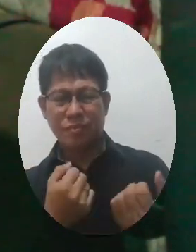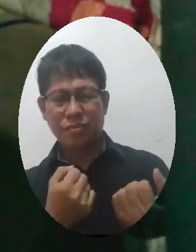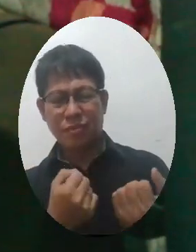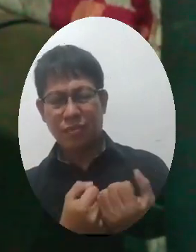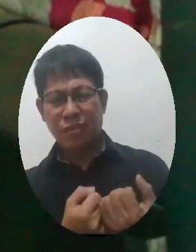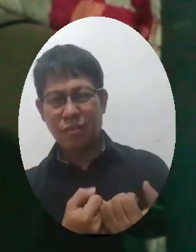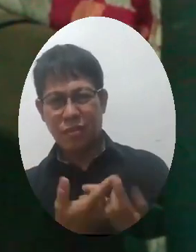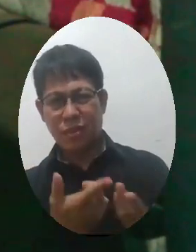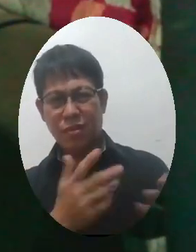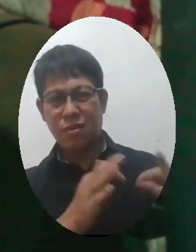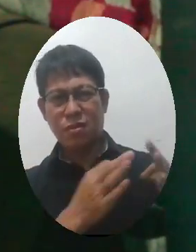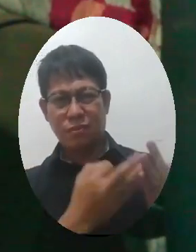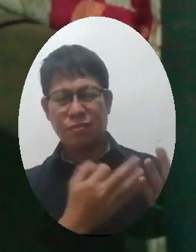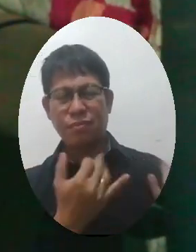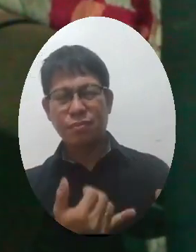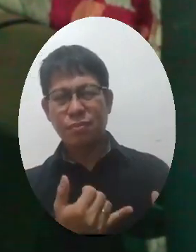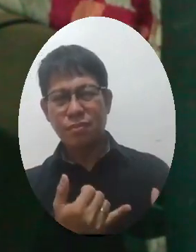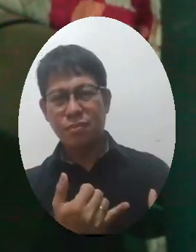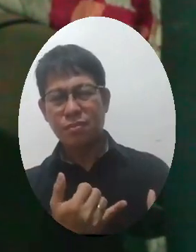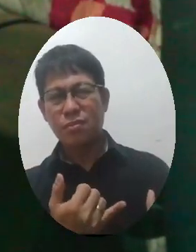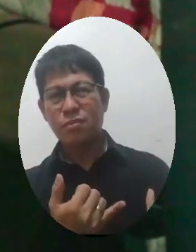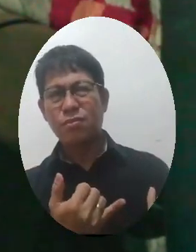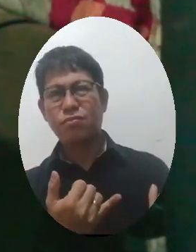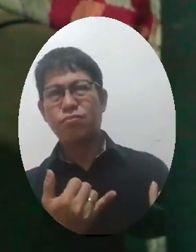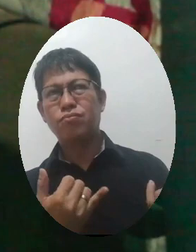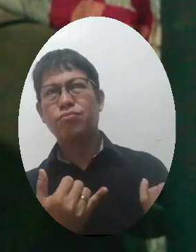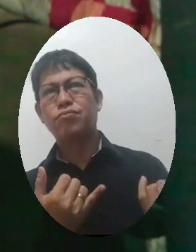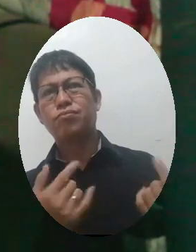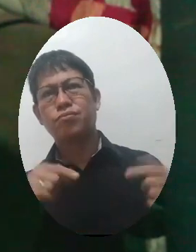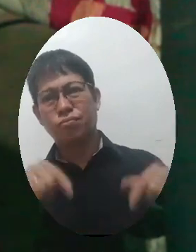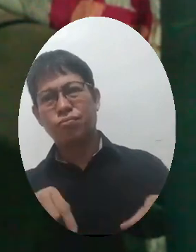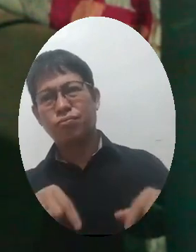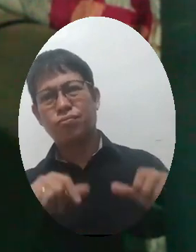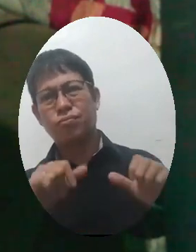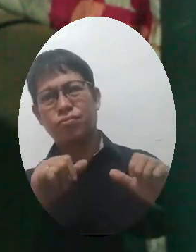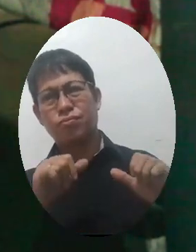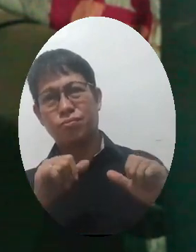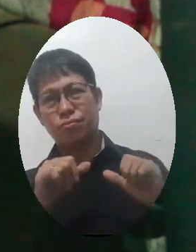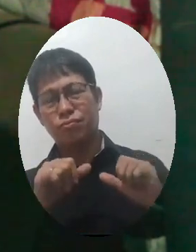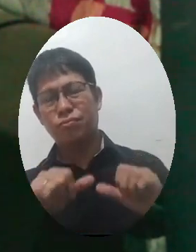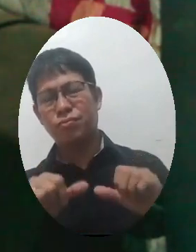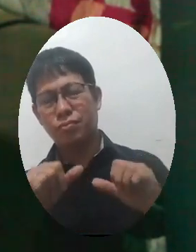kulang na rin yung kinikita eh. Kaya yun, hanggang ngayon,